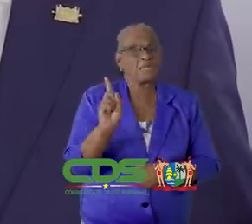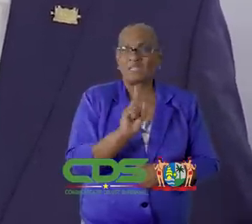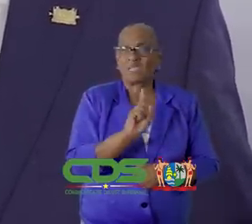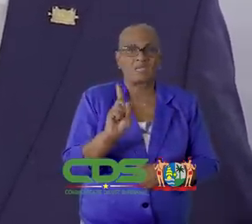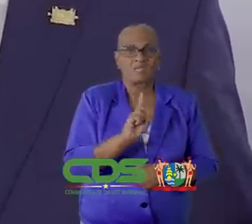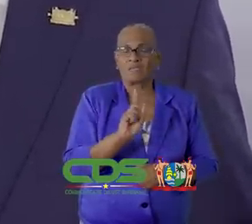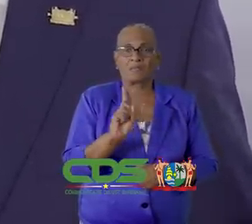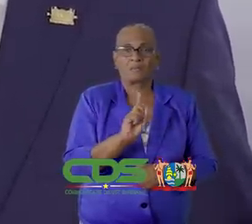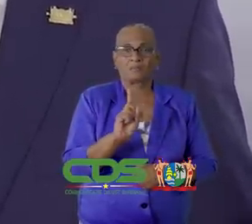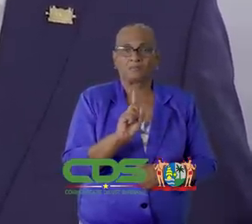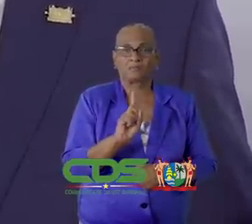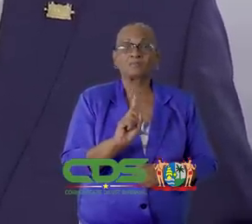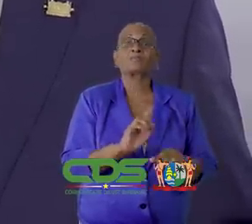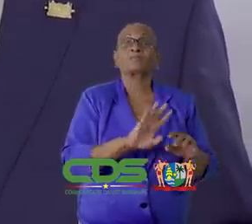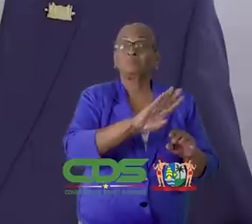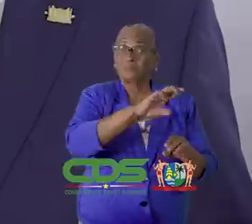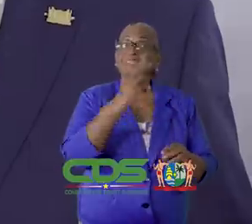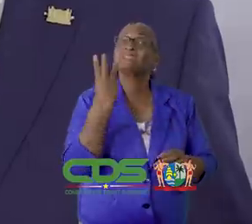worden verleend.